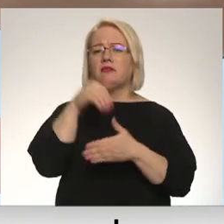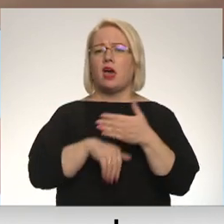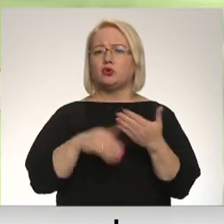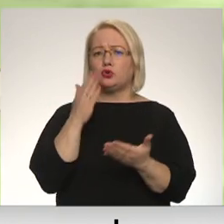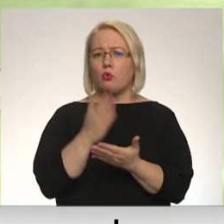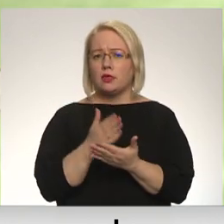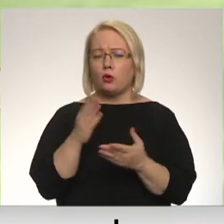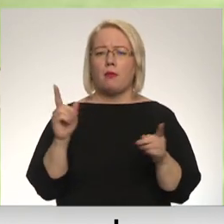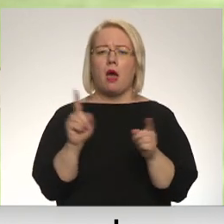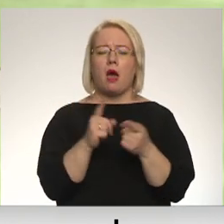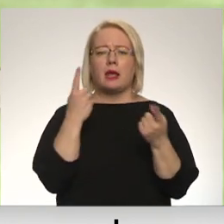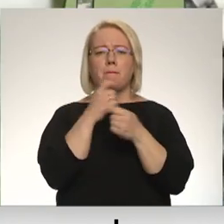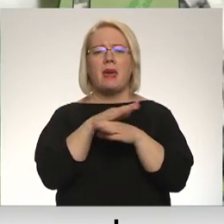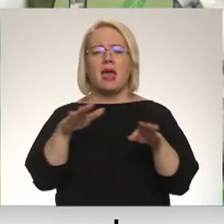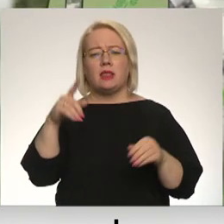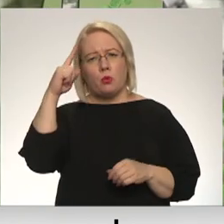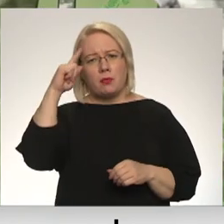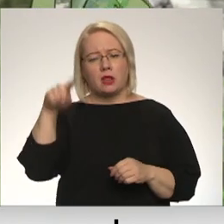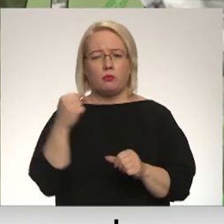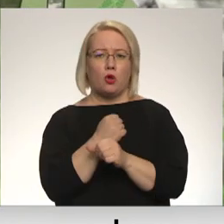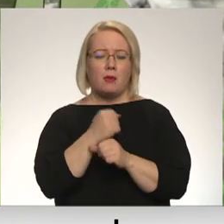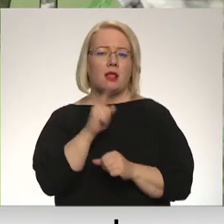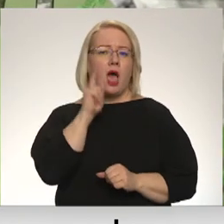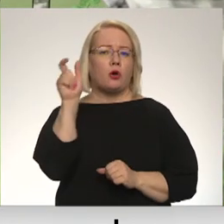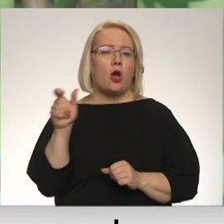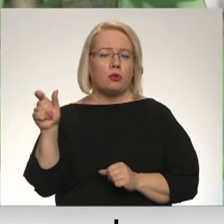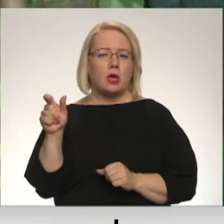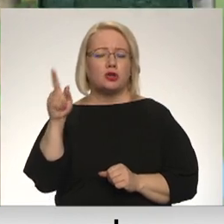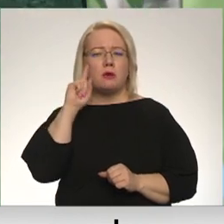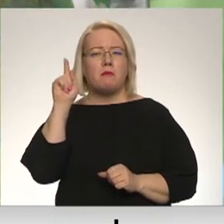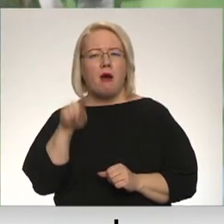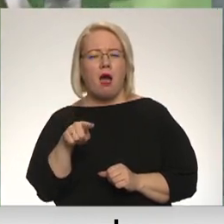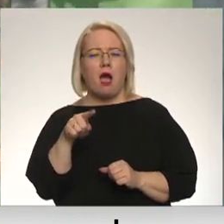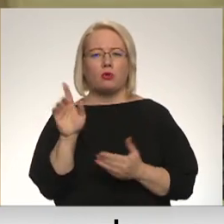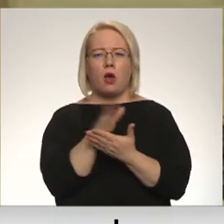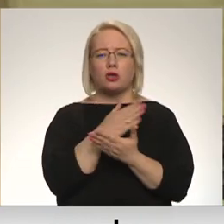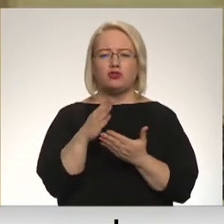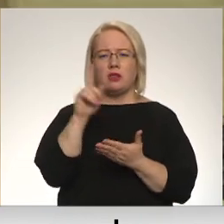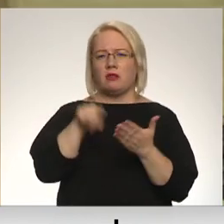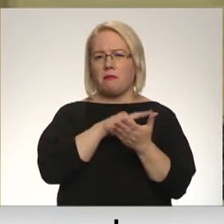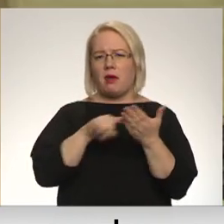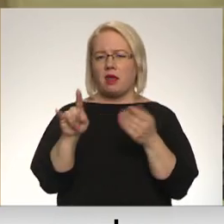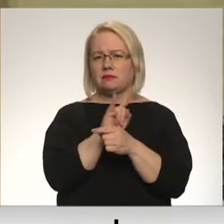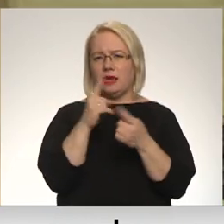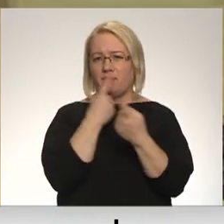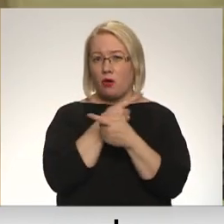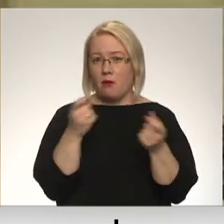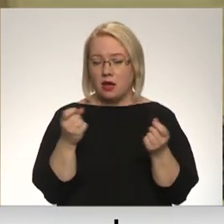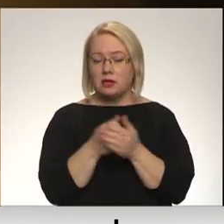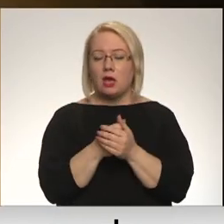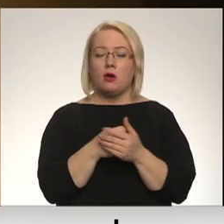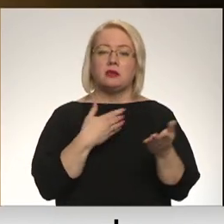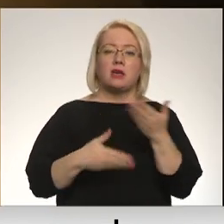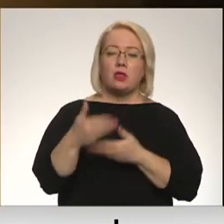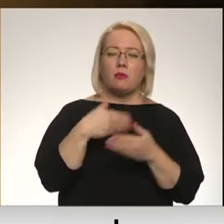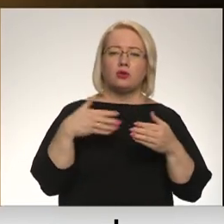kā arī mediju pratības nodarbības, lai jauniešu spētu atšķirt dezinformāciju. Sarunājoties ar skolēniem pirms un pēc